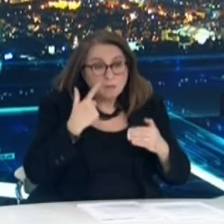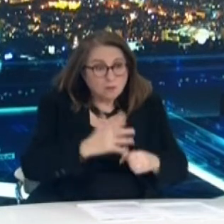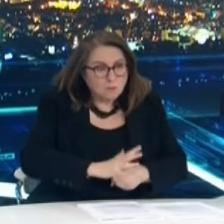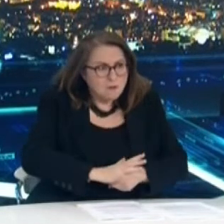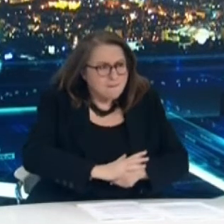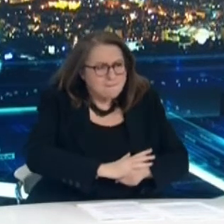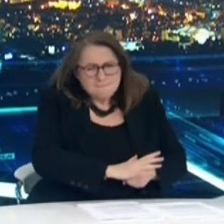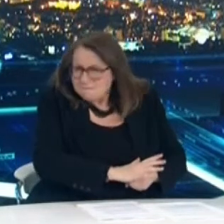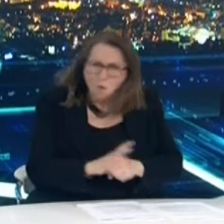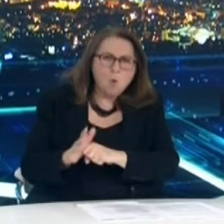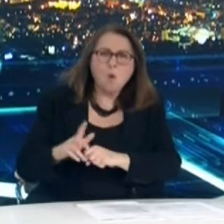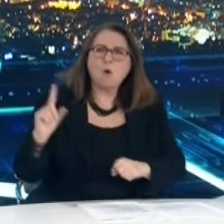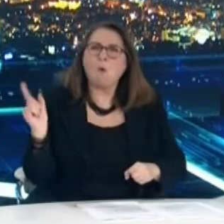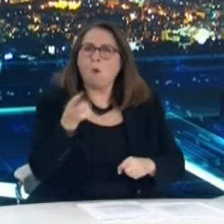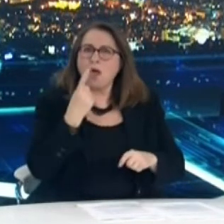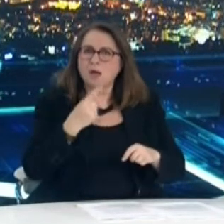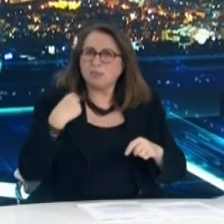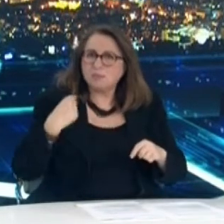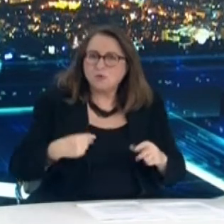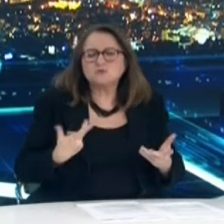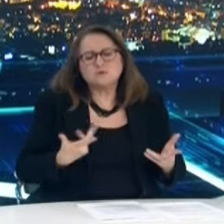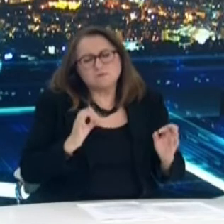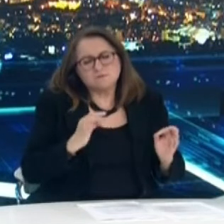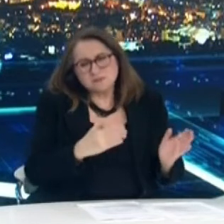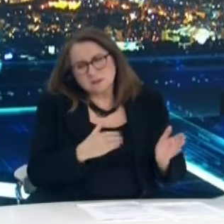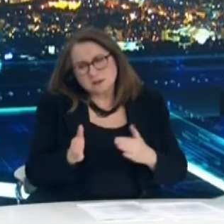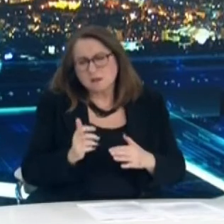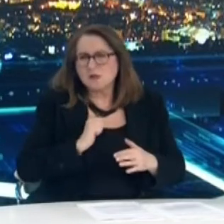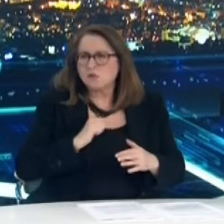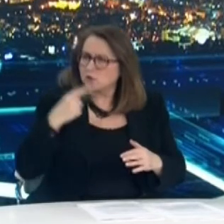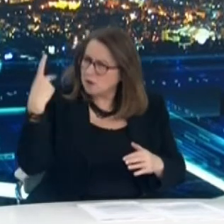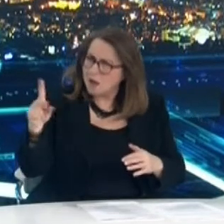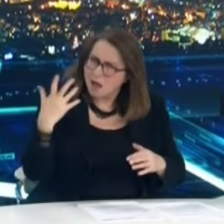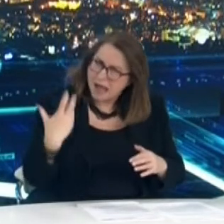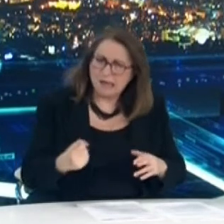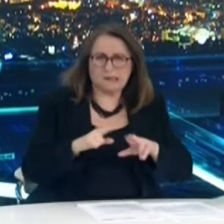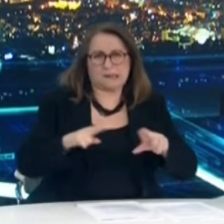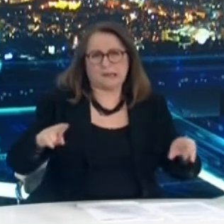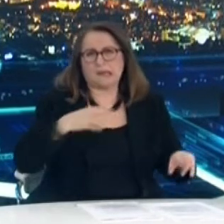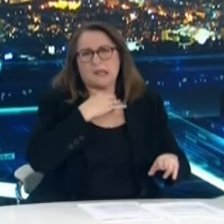στα δημόσια νοσοκομεία να χρησιμοποιηθούν και στο σύνολό τους οι δομές του ιδιωτικού τομέα.